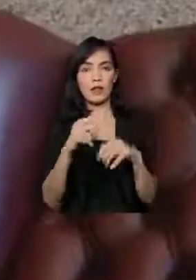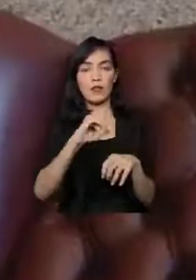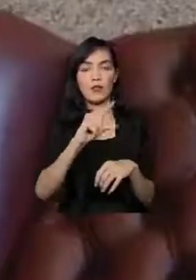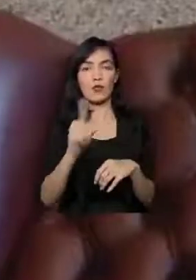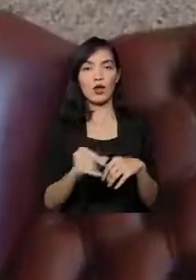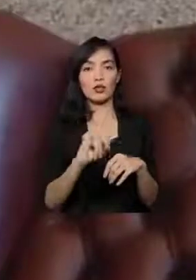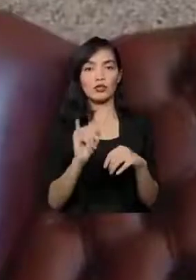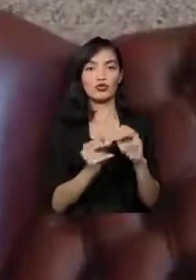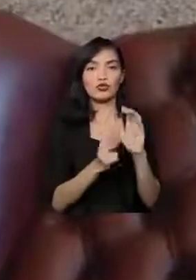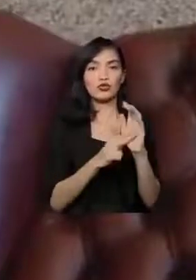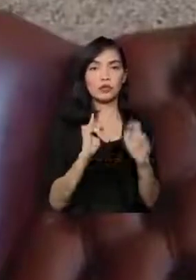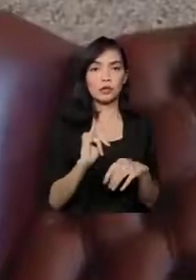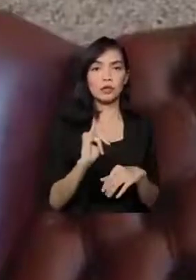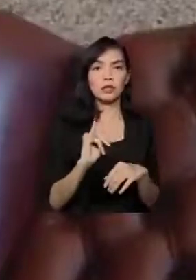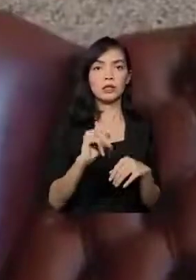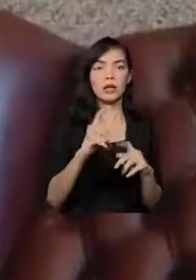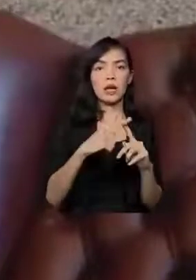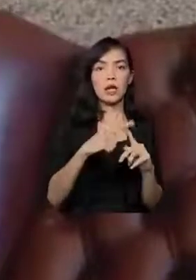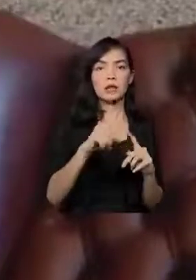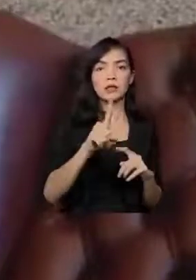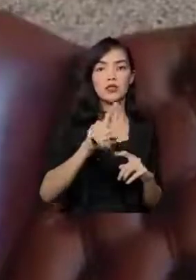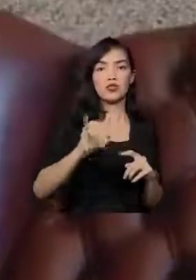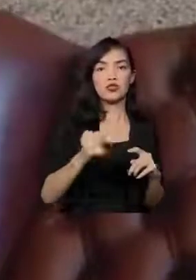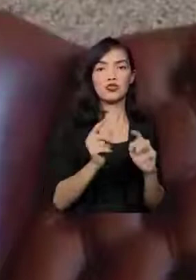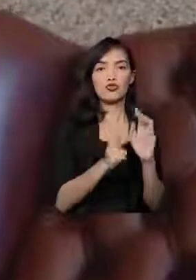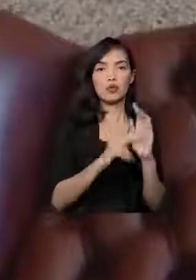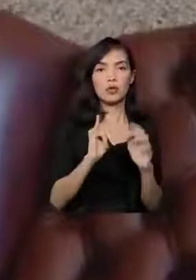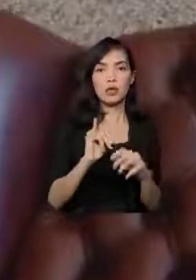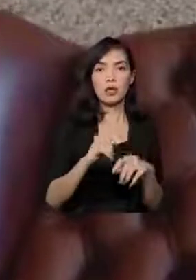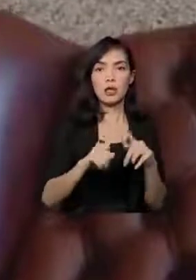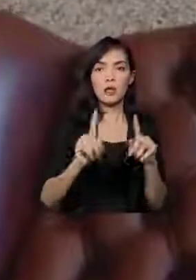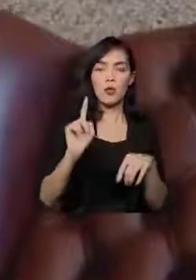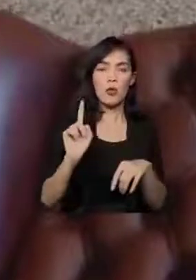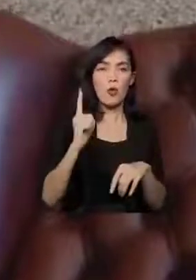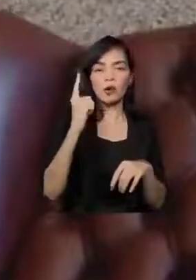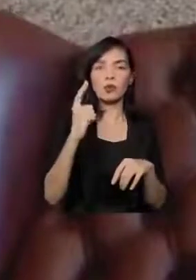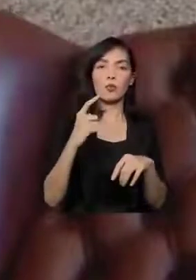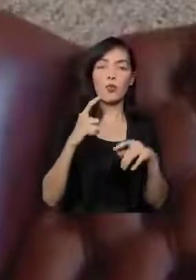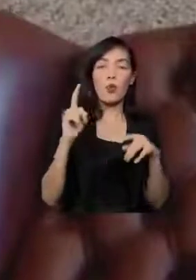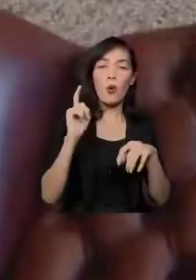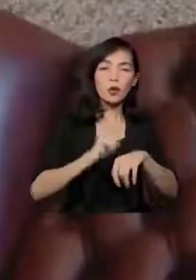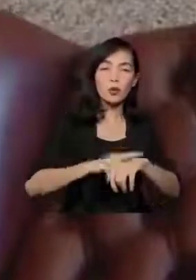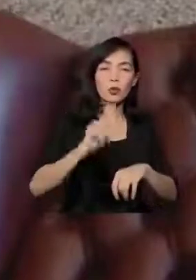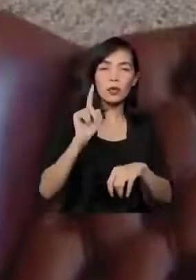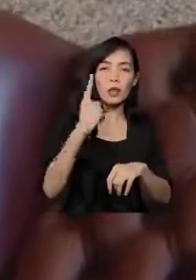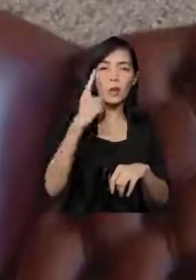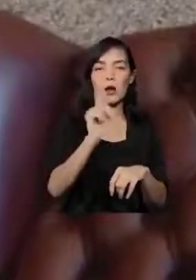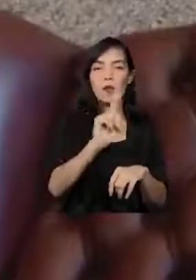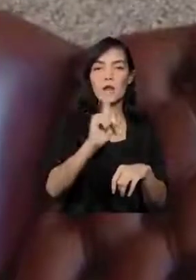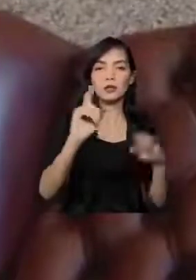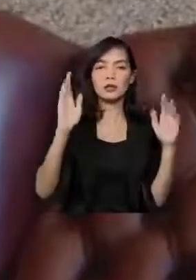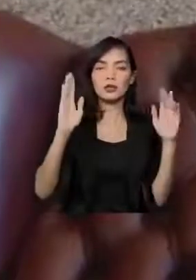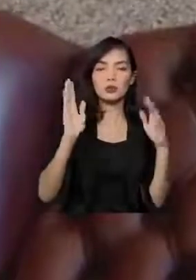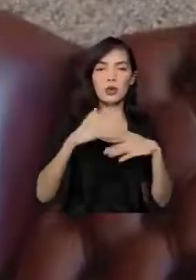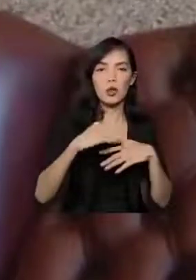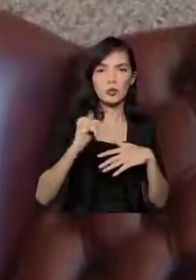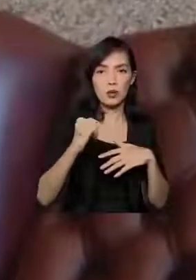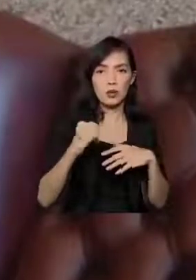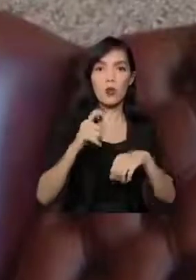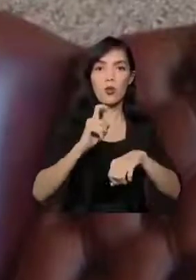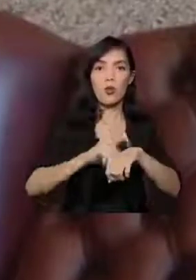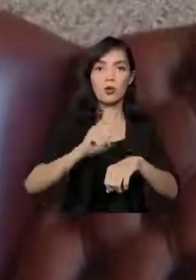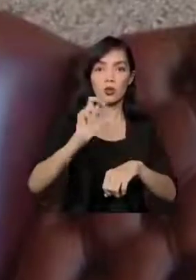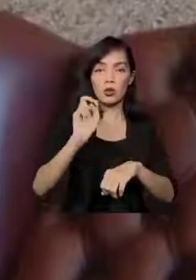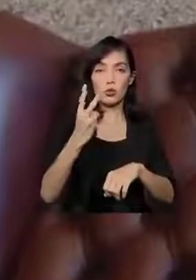Juli eh bener Sabtu Juni Tetapi itu fase pertama yang belum boleh melakukan salat Jumat fase